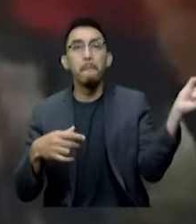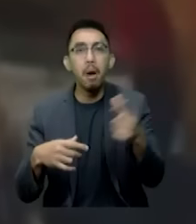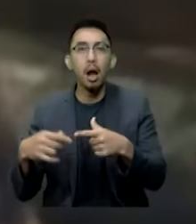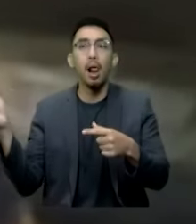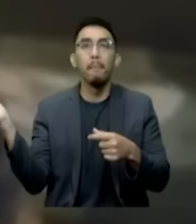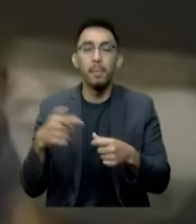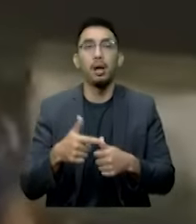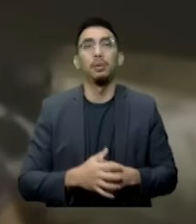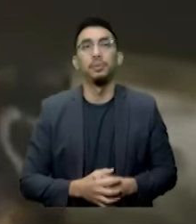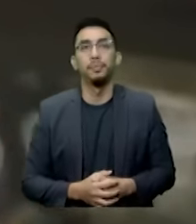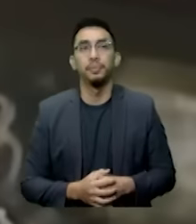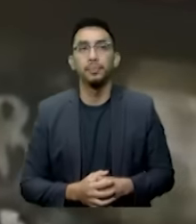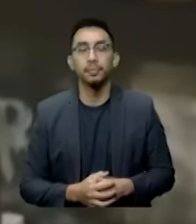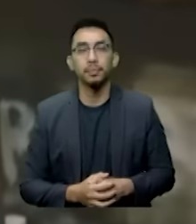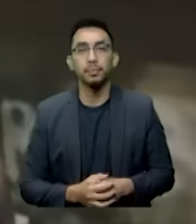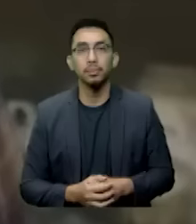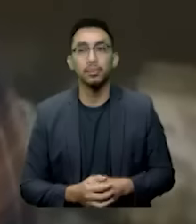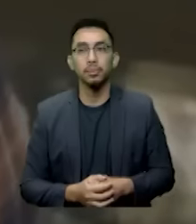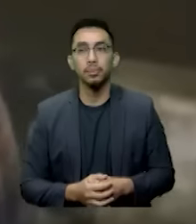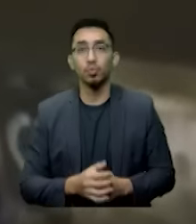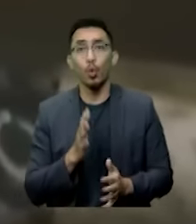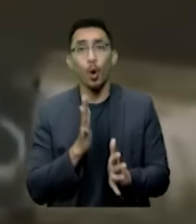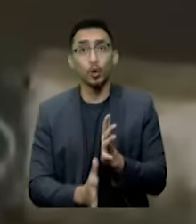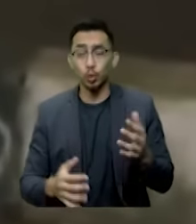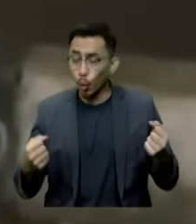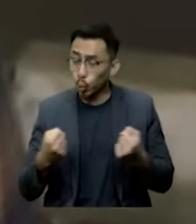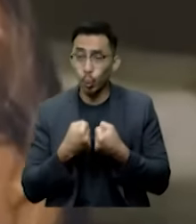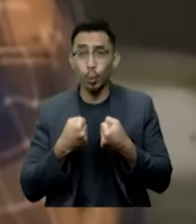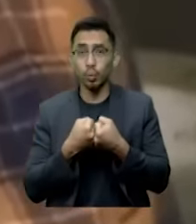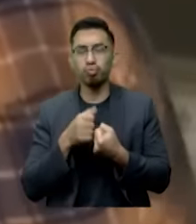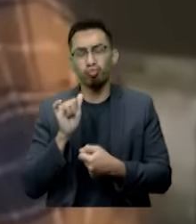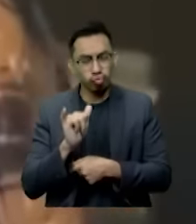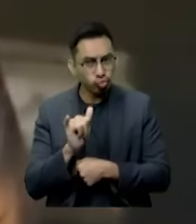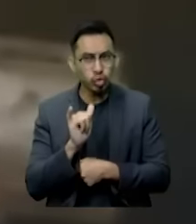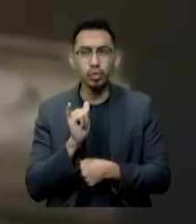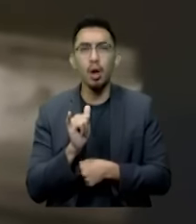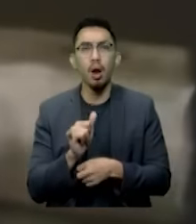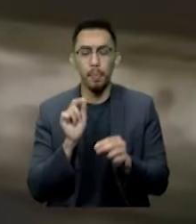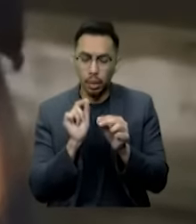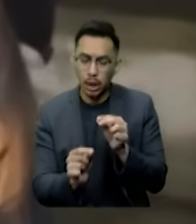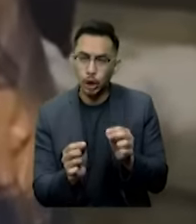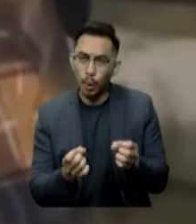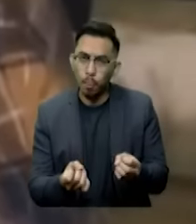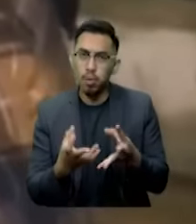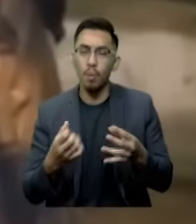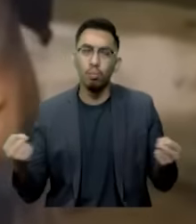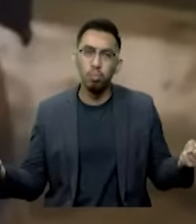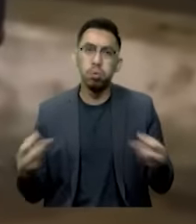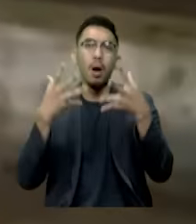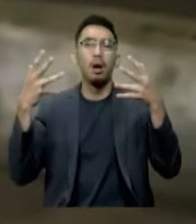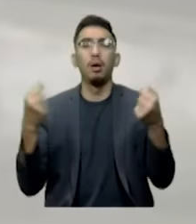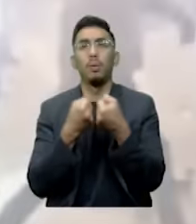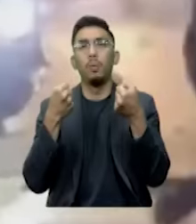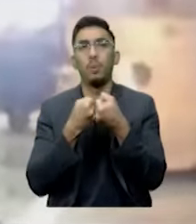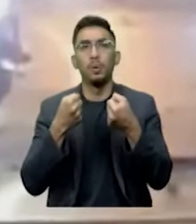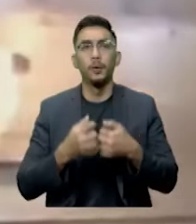pusuran. Terus tiba-tiba langsung tawuran? Iya lah, pastinya. Diserangnya menggunakan apaan, Pak? Pakai